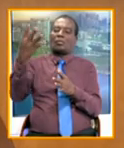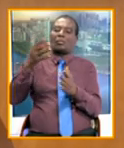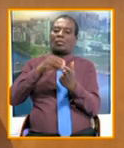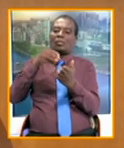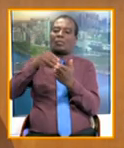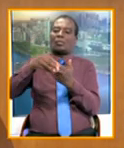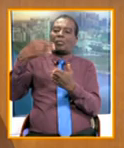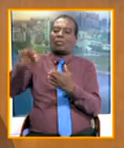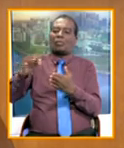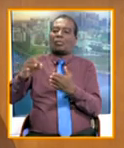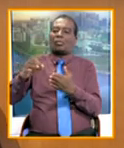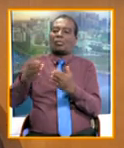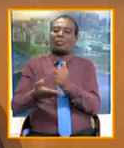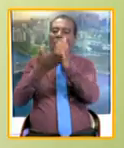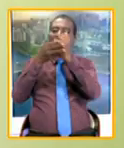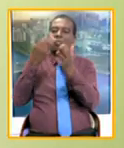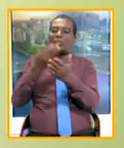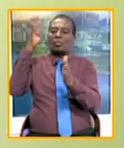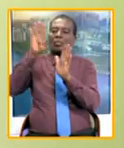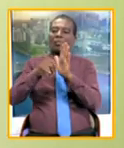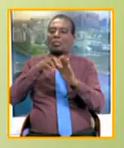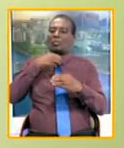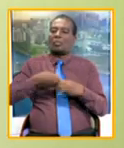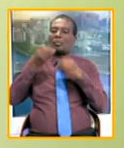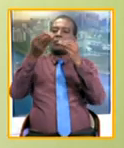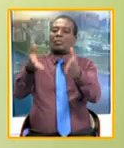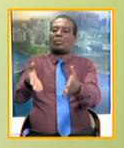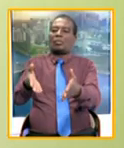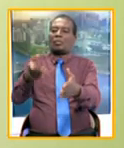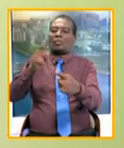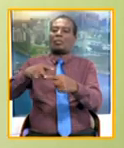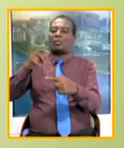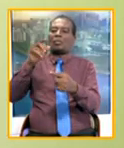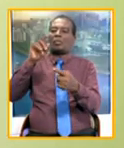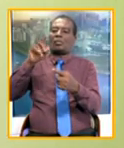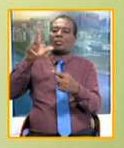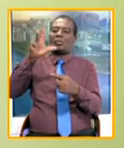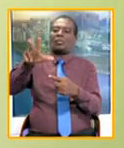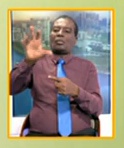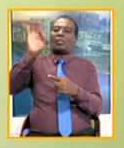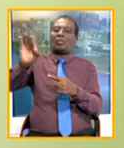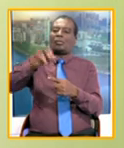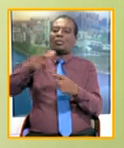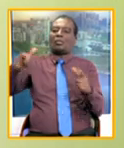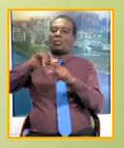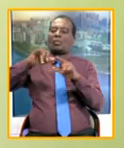de francs CFA d'appui financier qui ont été octroyés à 39 grandes